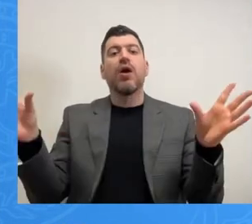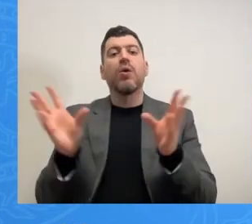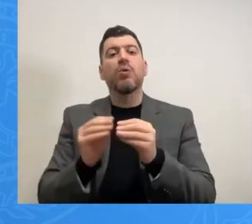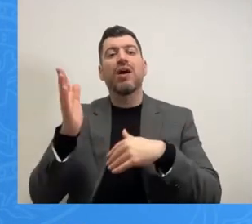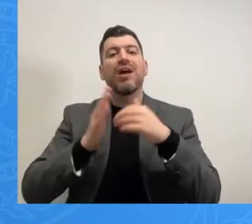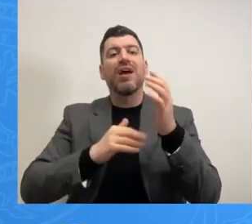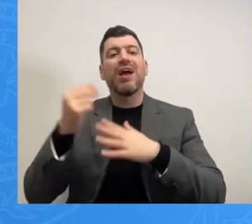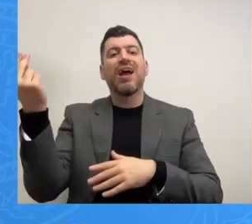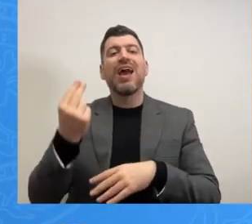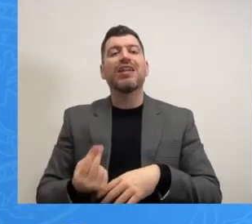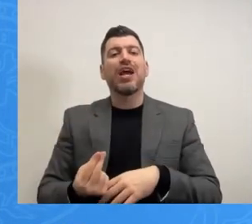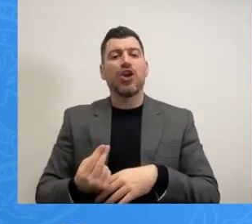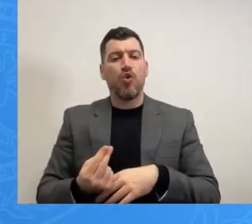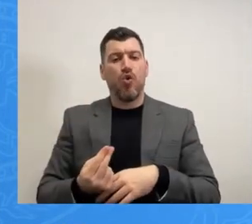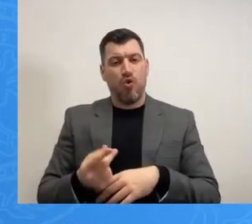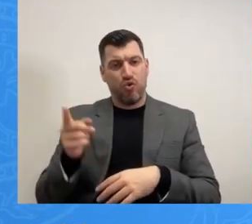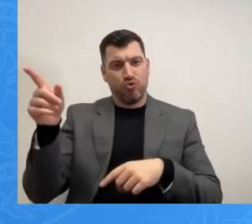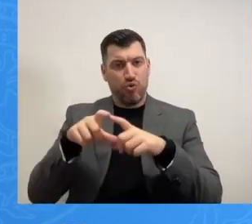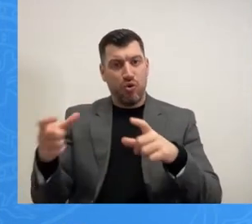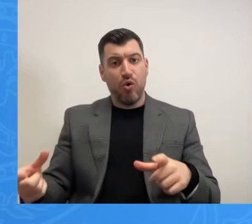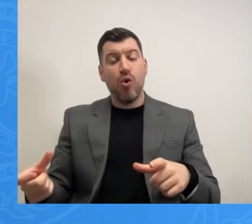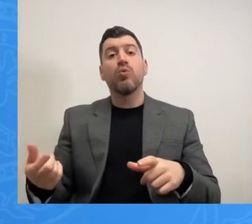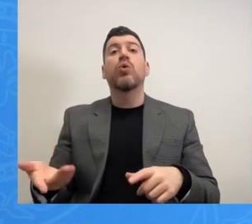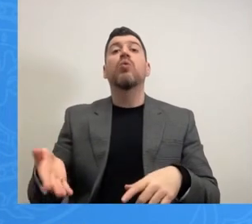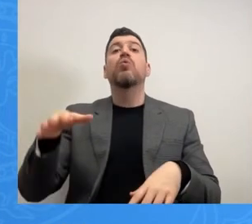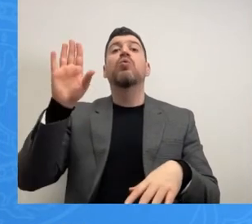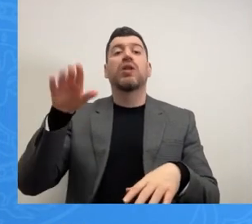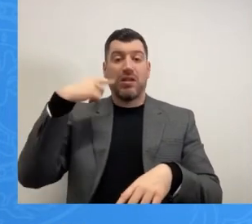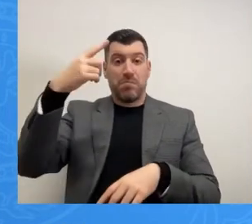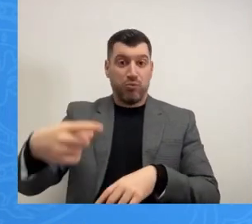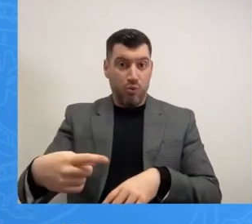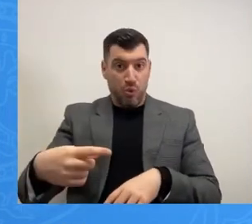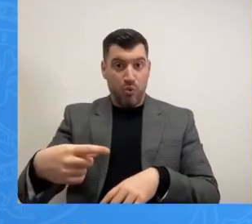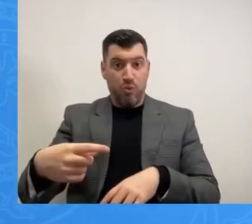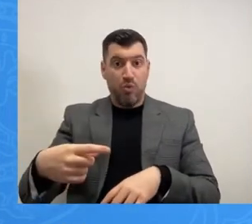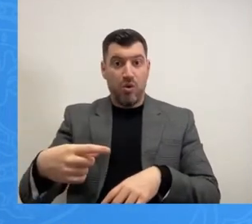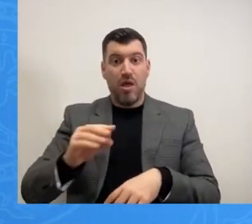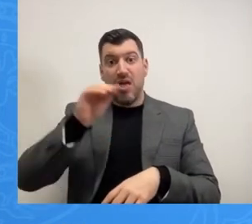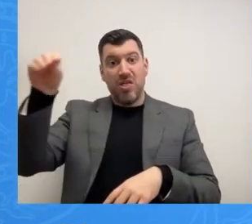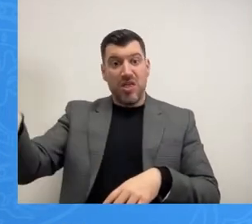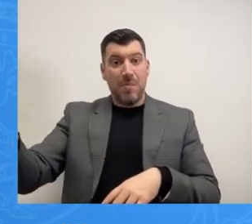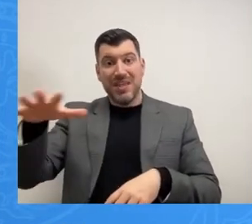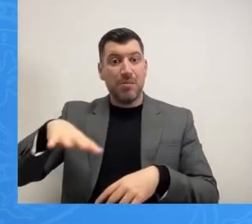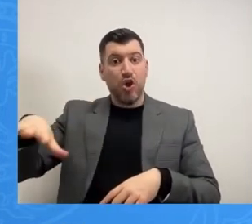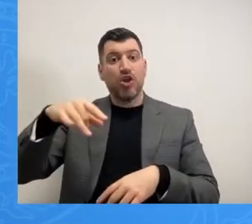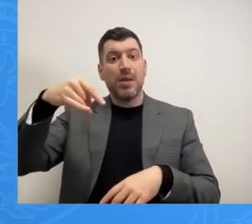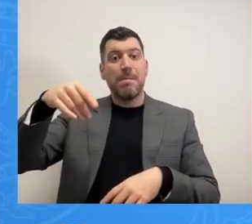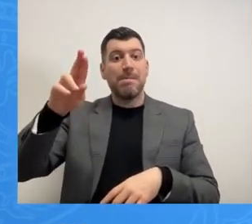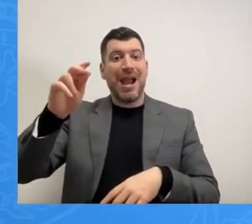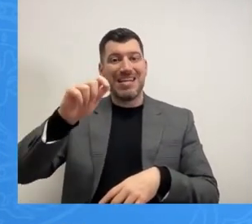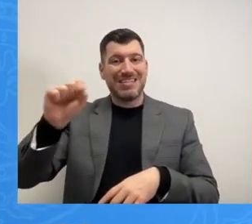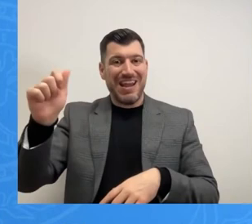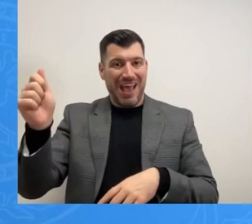ότι ούτε την επόμενη σχολική χρονιά θα στεγαστεί στην Πρασά, γιατί αυτό υπόθηκε επί της ουσίας, χωρίς να υποθεί πότε θα. Τι δεν, πάλι είπαμε